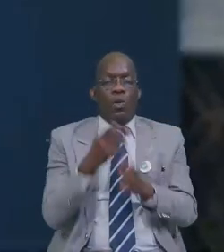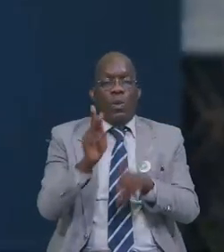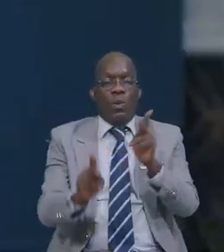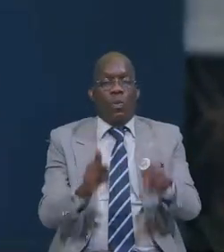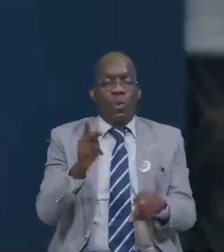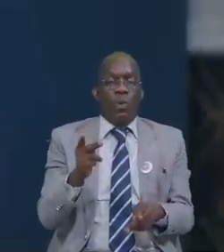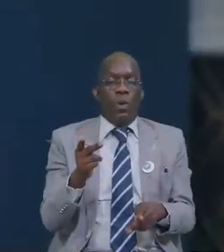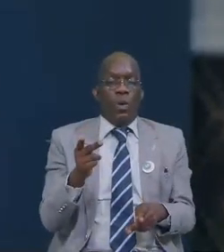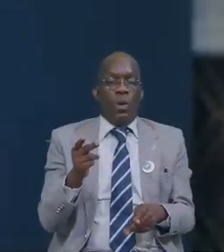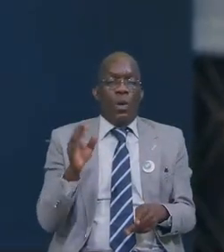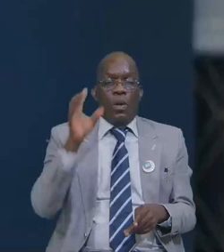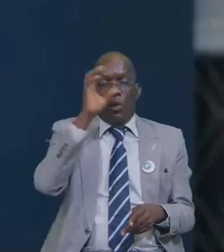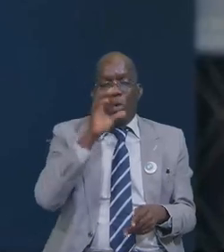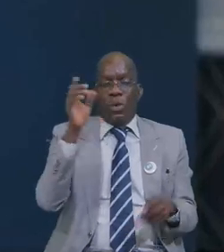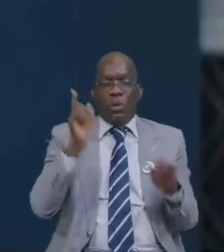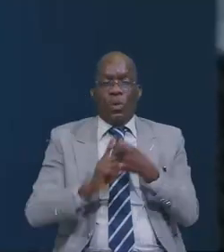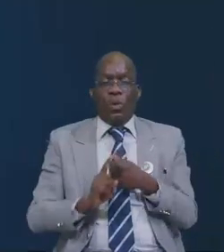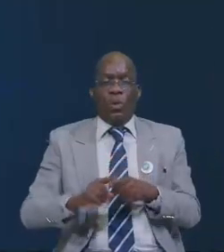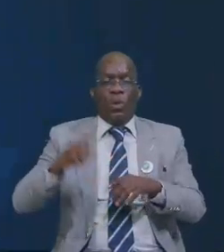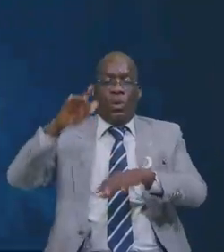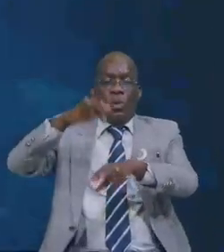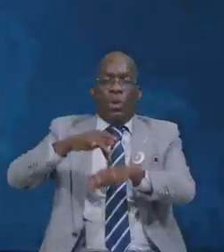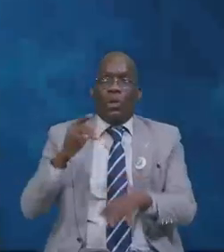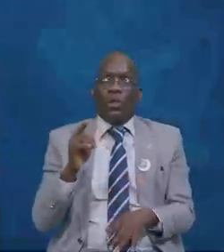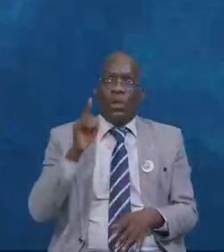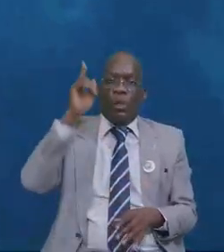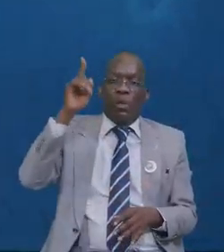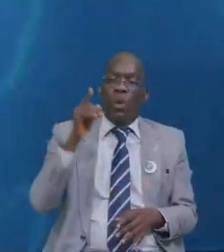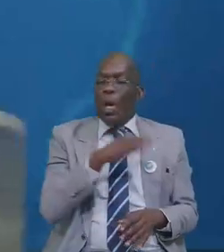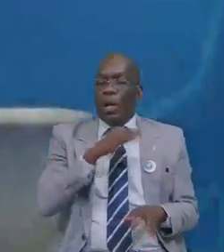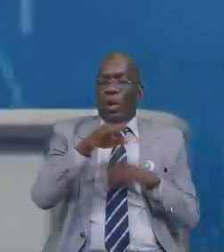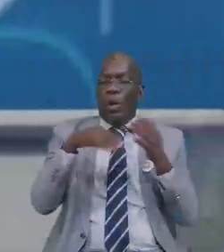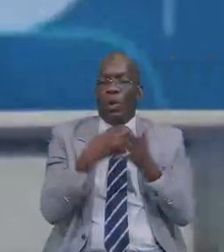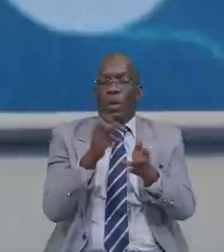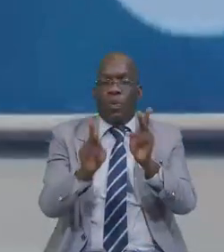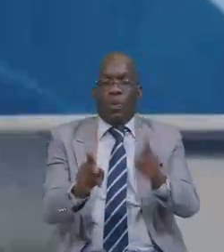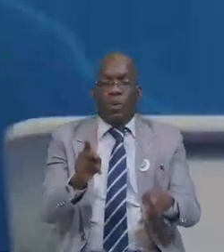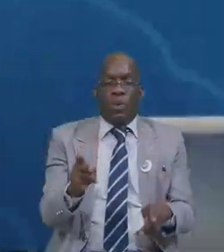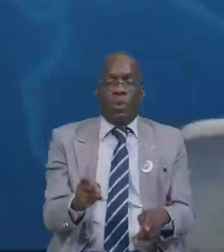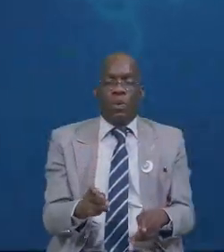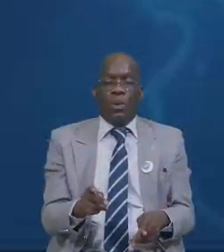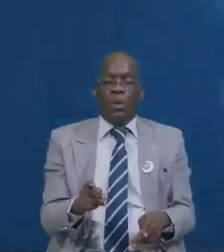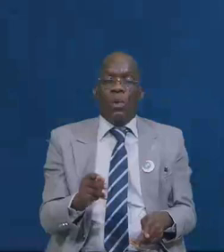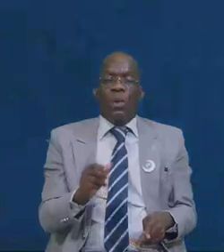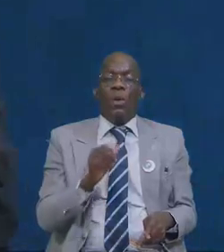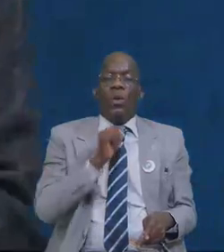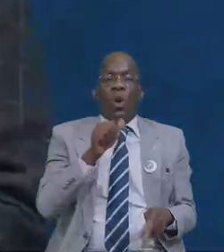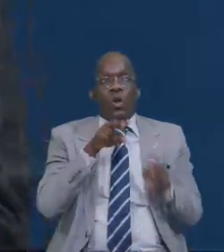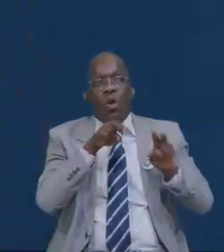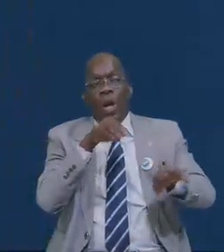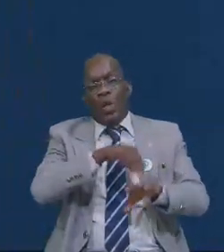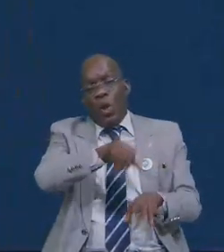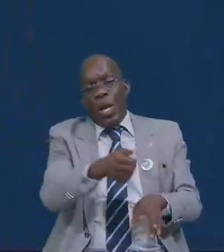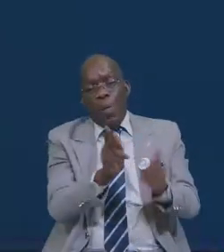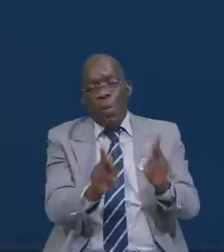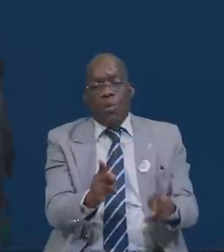Et toute la foule cherchait à le toucher. Et toute la foule, il ne regardait